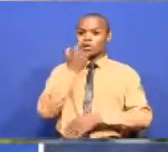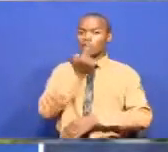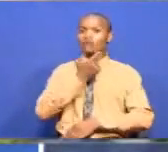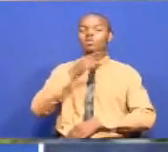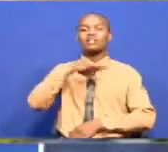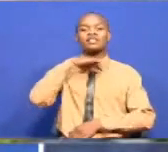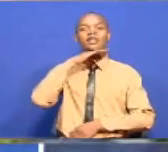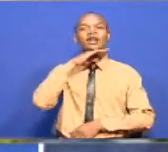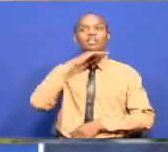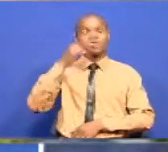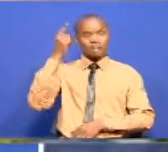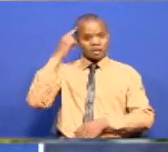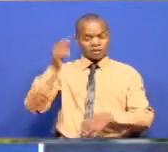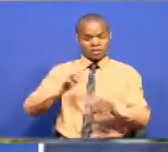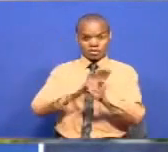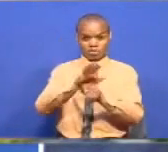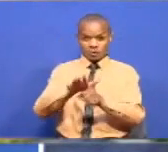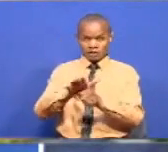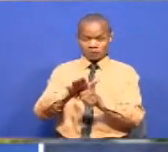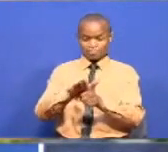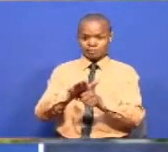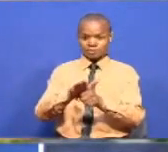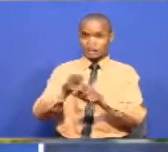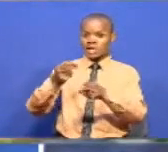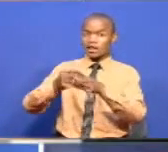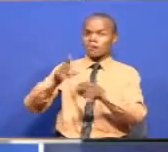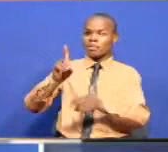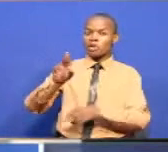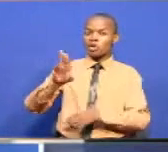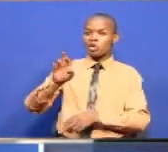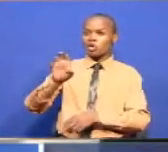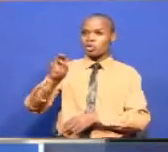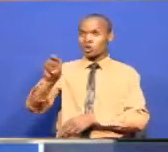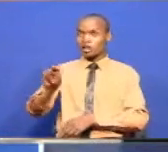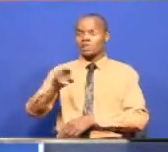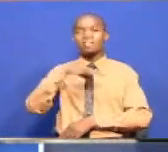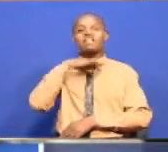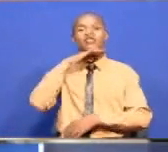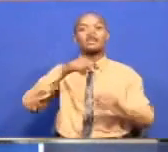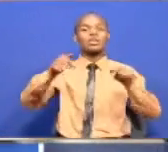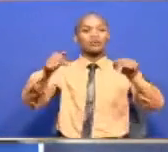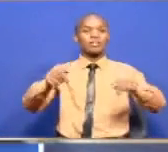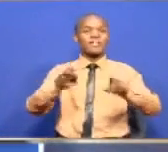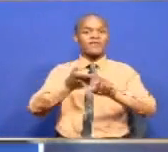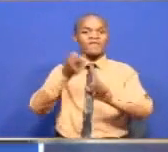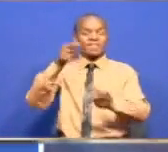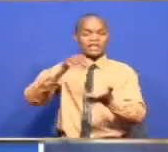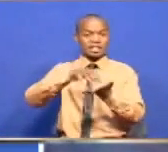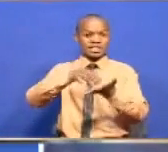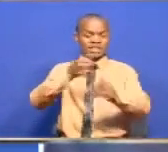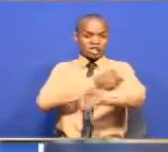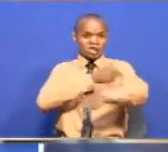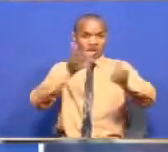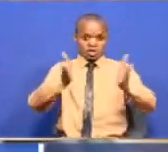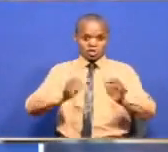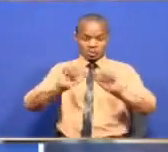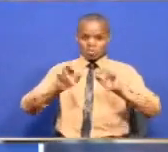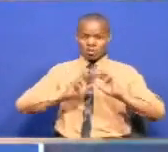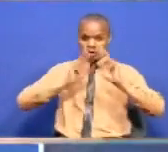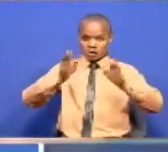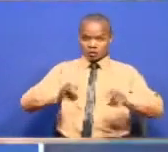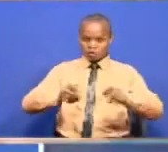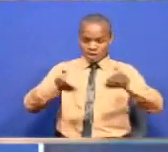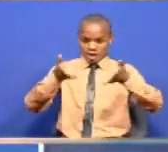Kifo cha Doreen Adisa Lugaliki kilichotokea leo ndicho kifo cha kwanza cha daktari kuripotiwa hapa